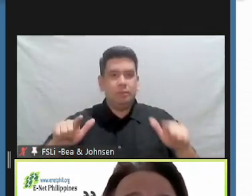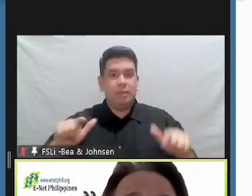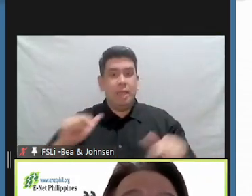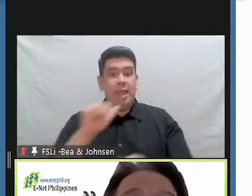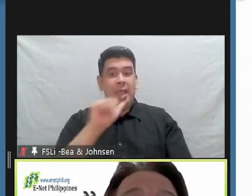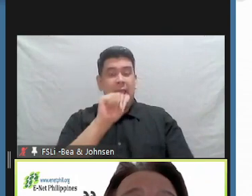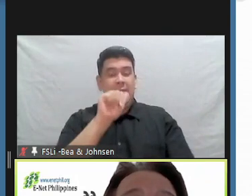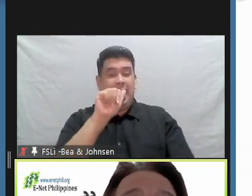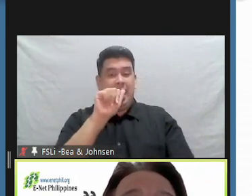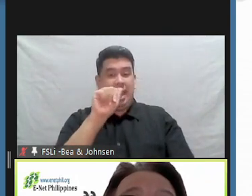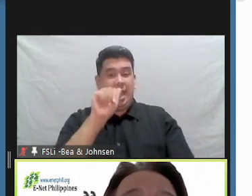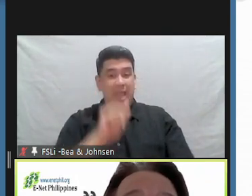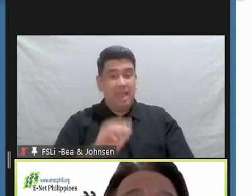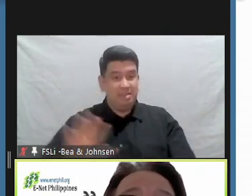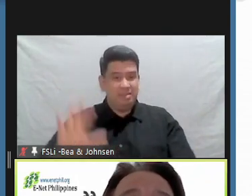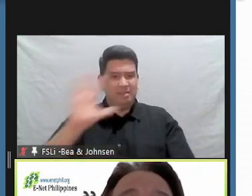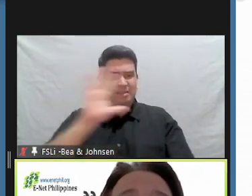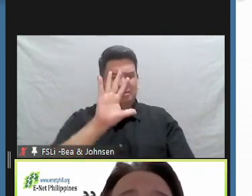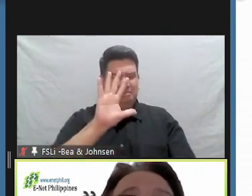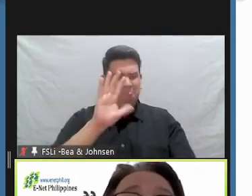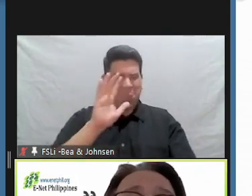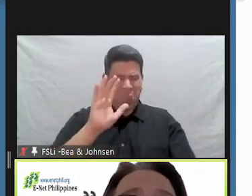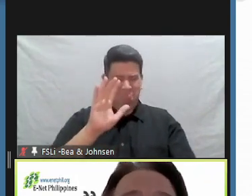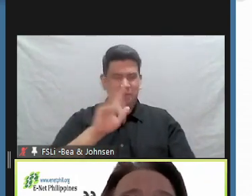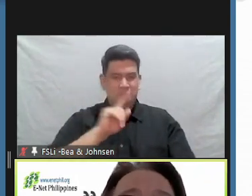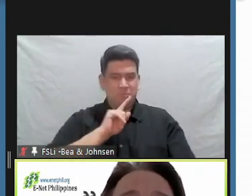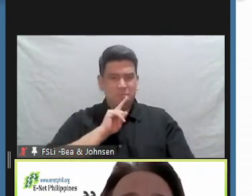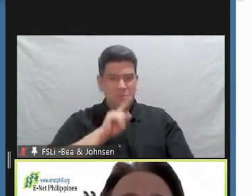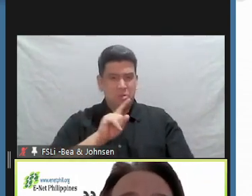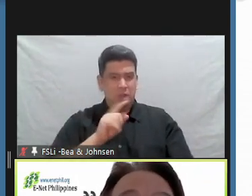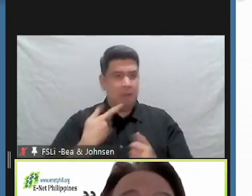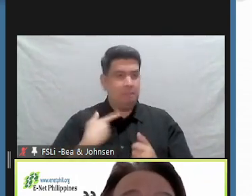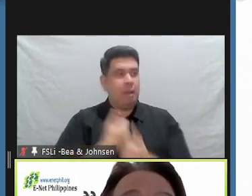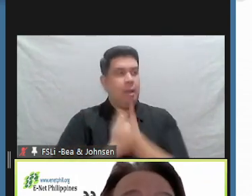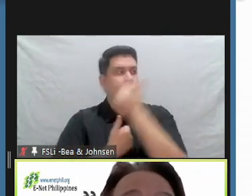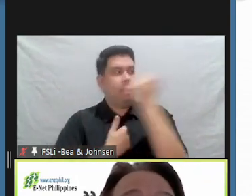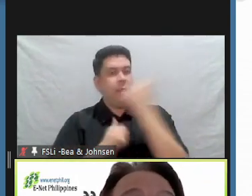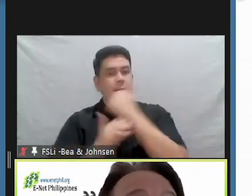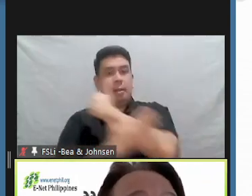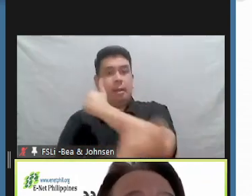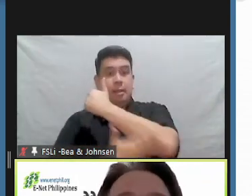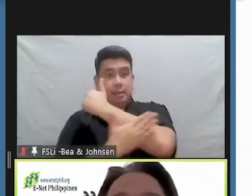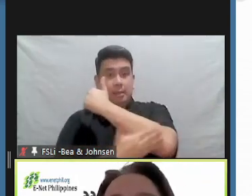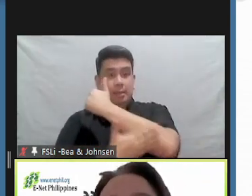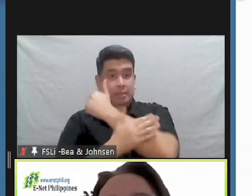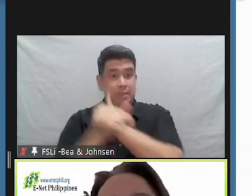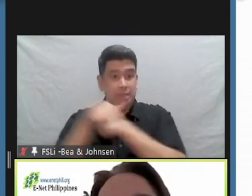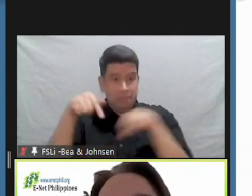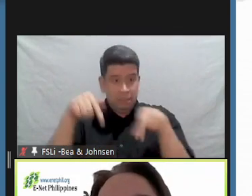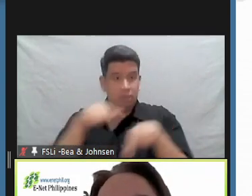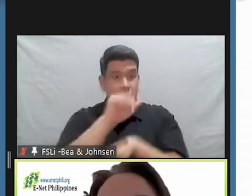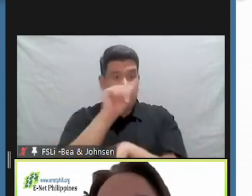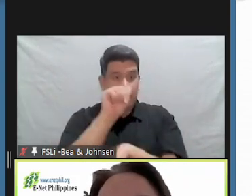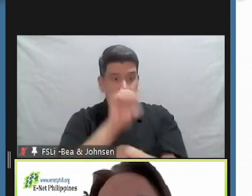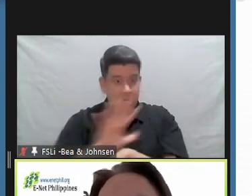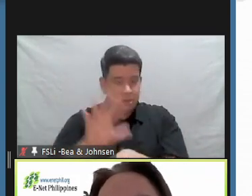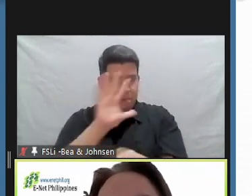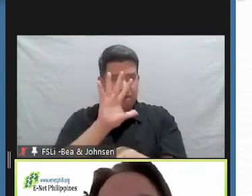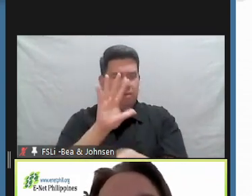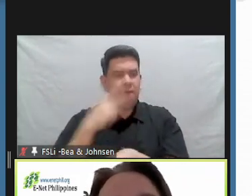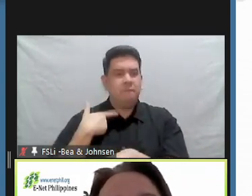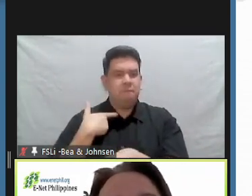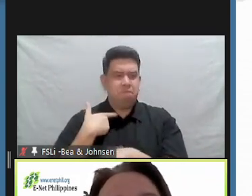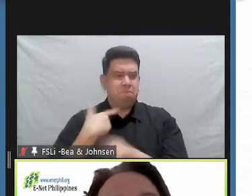na maraming mga bansang multilingual, maraming mga wika, no,